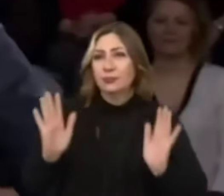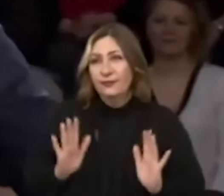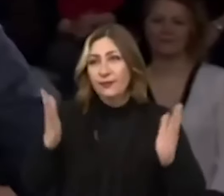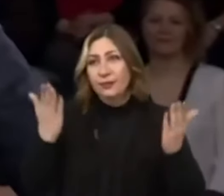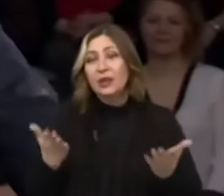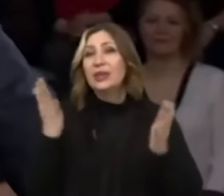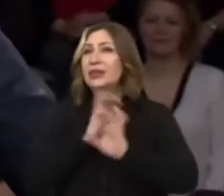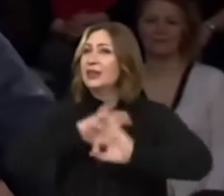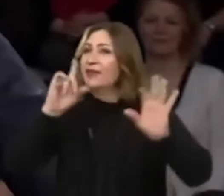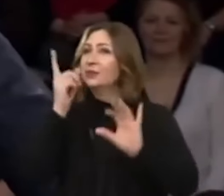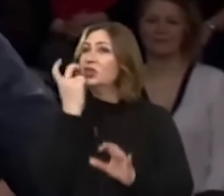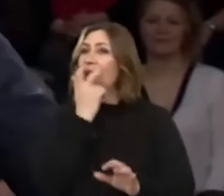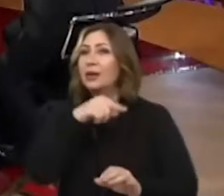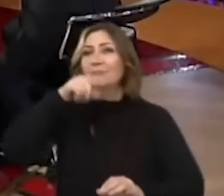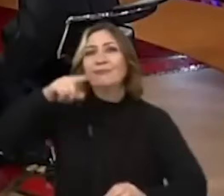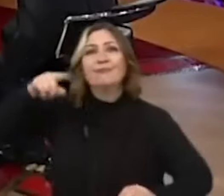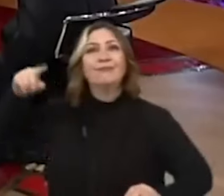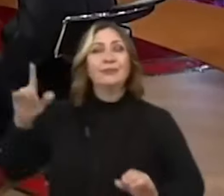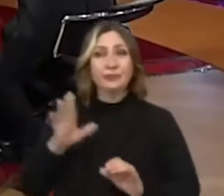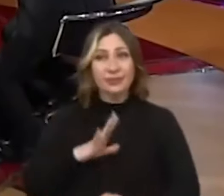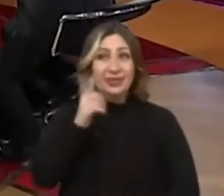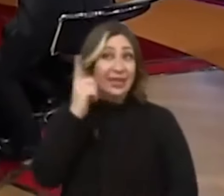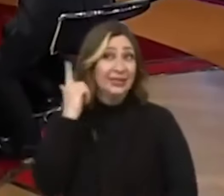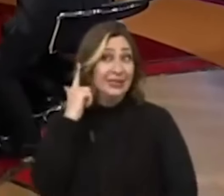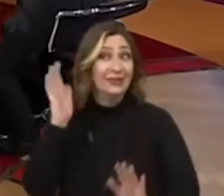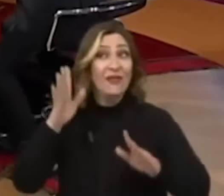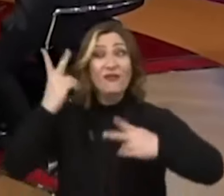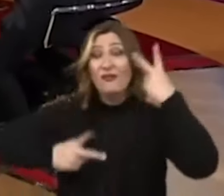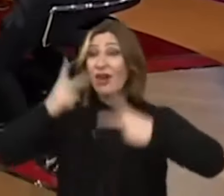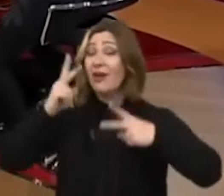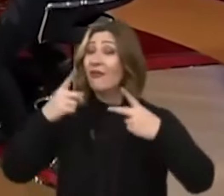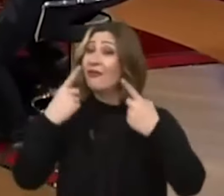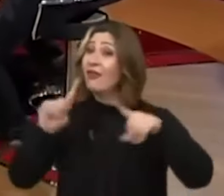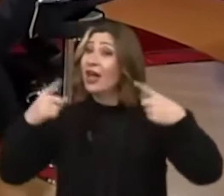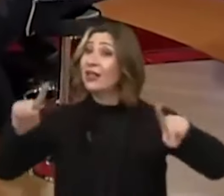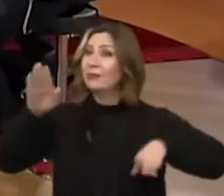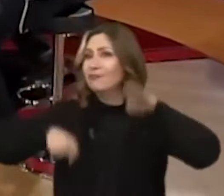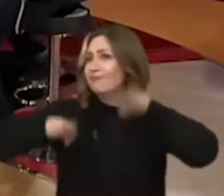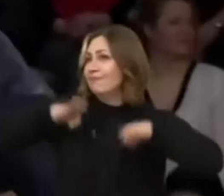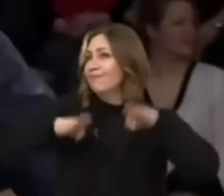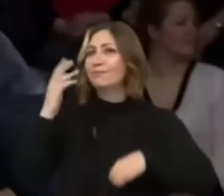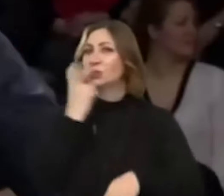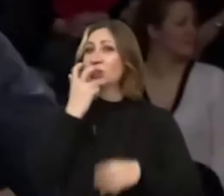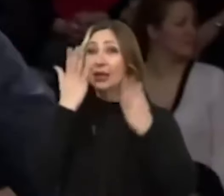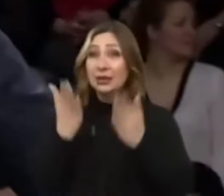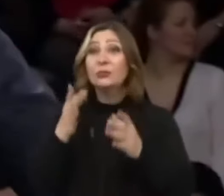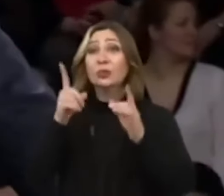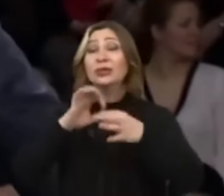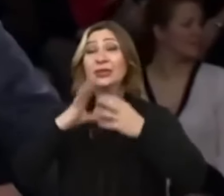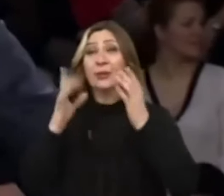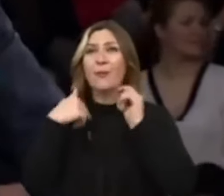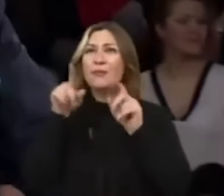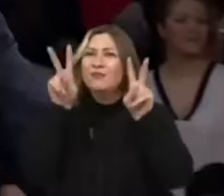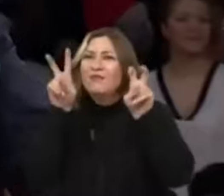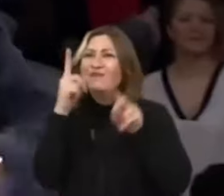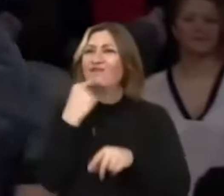çırpılmıştır. Çünkü nefis bir melodidir. Farklı tempolarda söylemeye çok müsait bir türküdür. Dolayısıyla ben bu